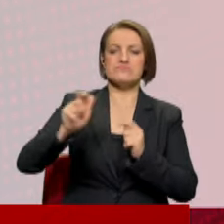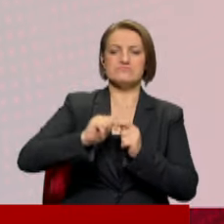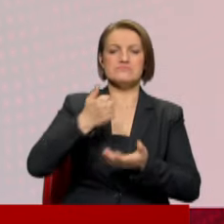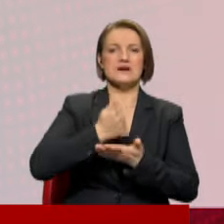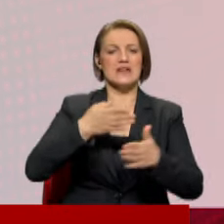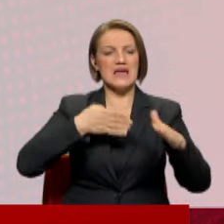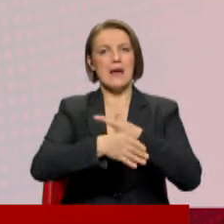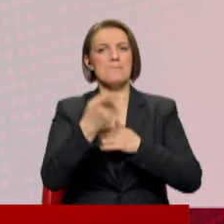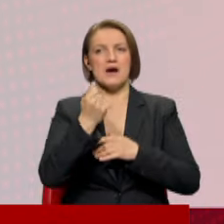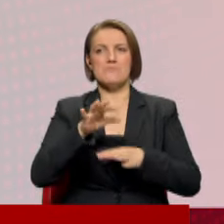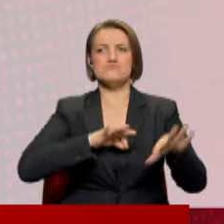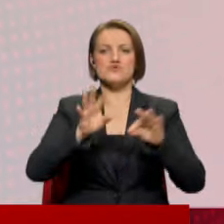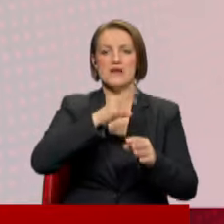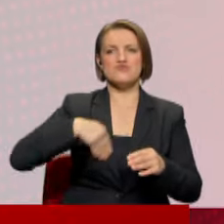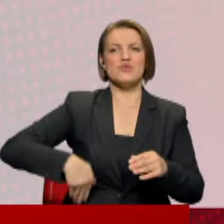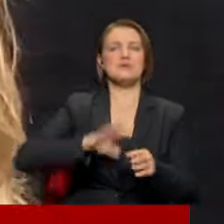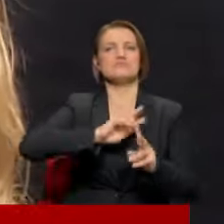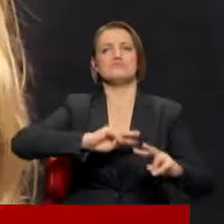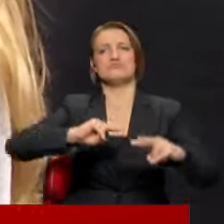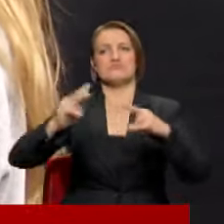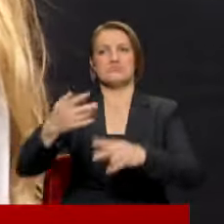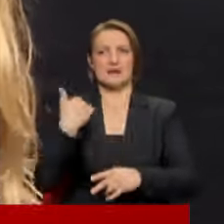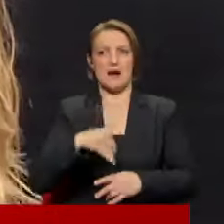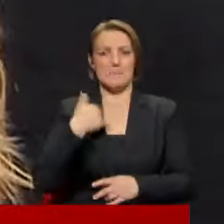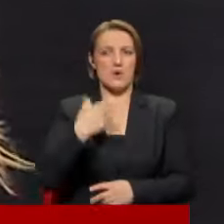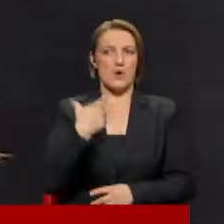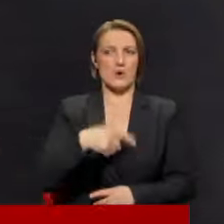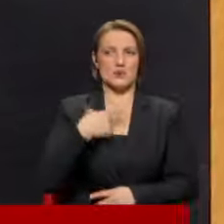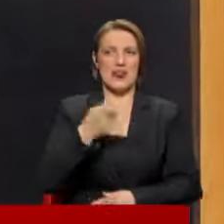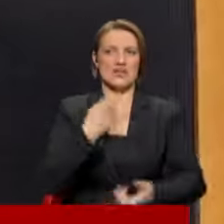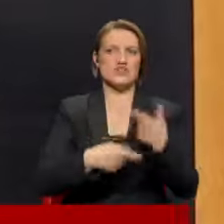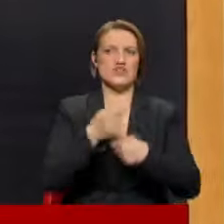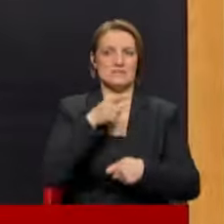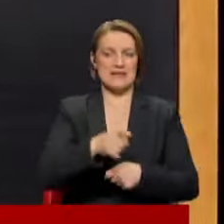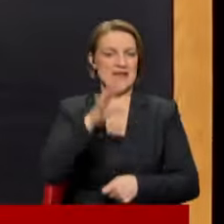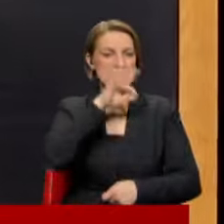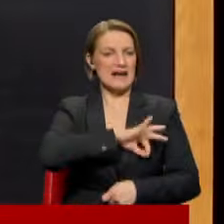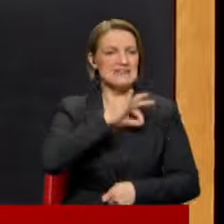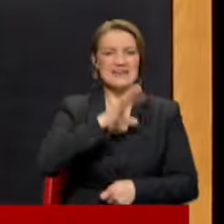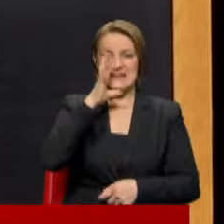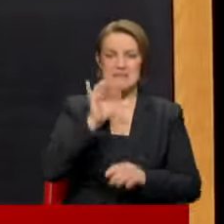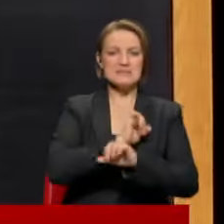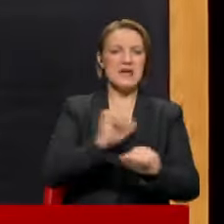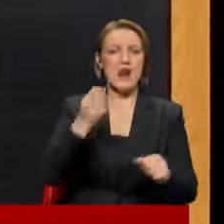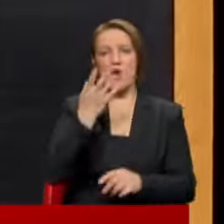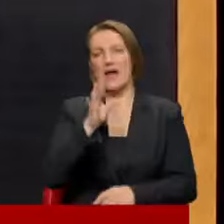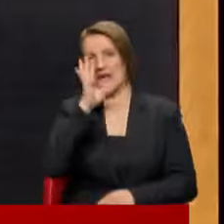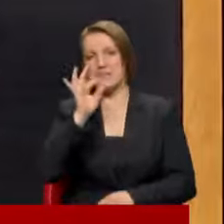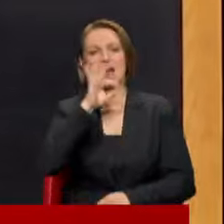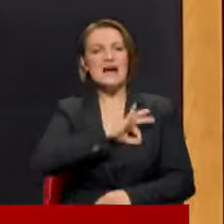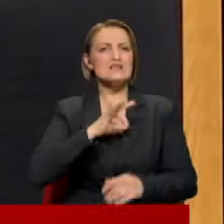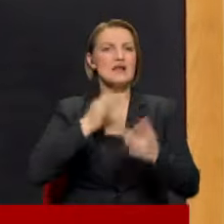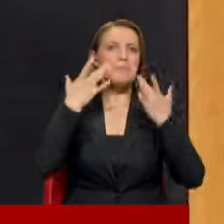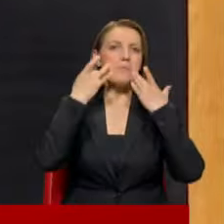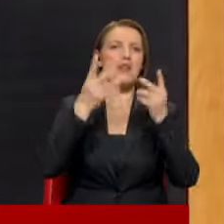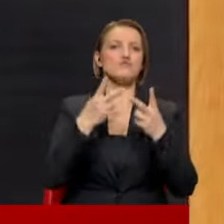hazineye giren para mütahitler cebine aktı kamu özel işletmelerin kazananı kim zarara uğrayanı kim kazananı çok